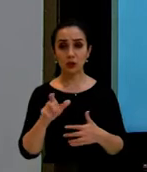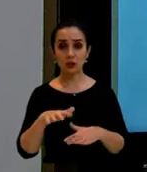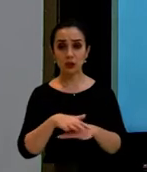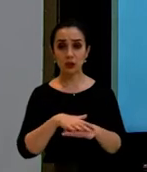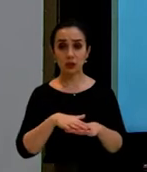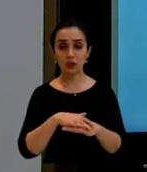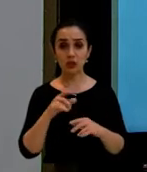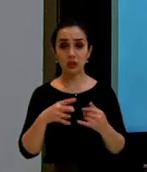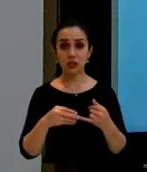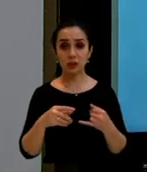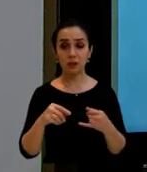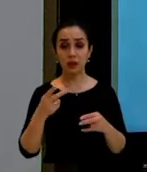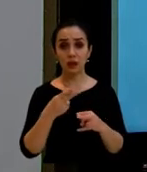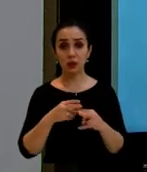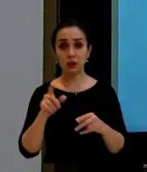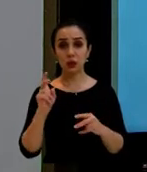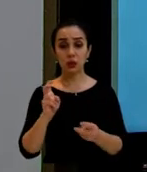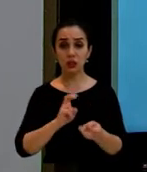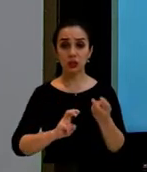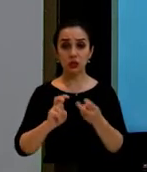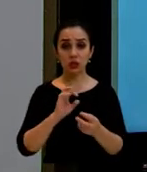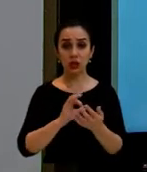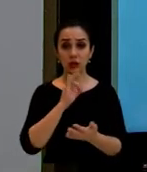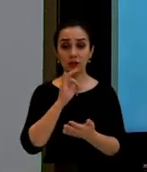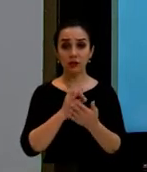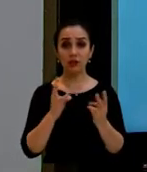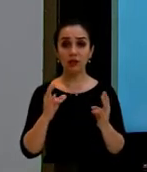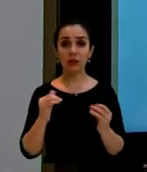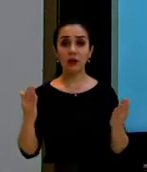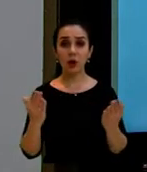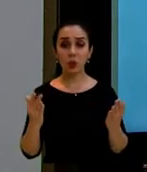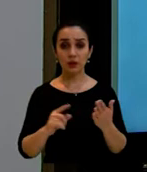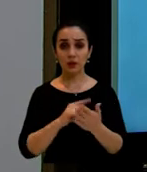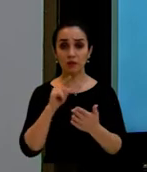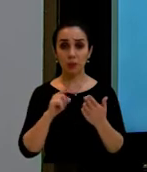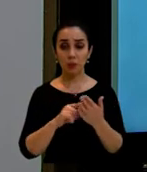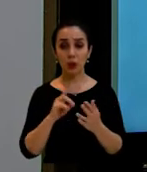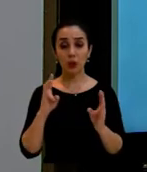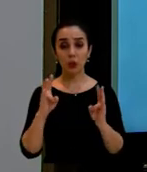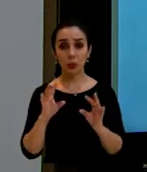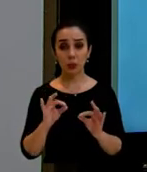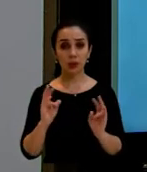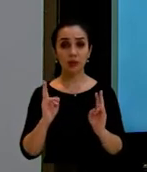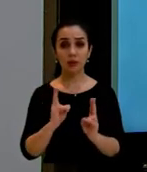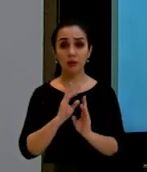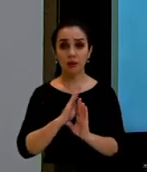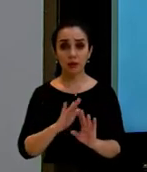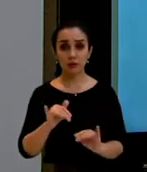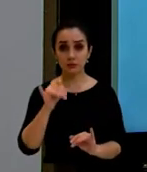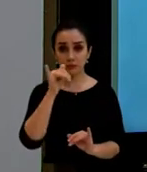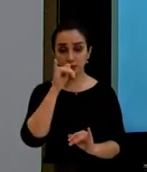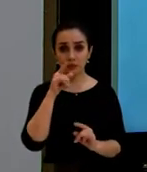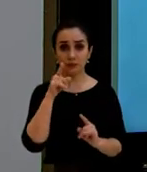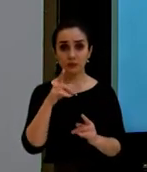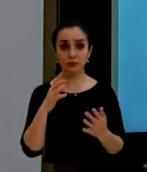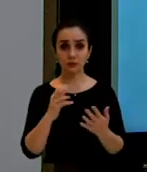Земли, для тех, кто ищет ответа на какой-то вопрос, но никак не может